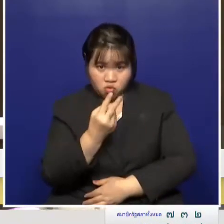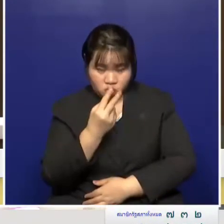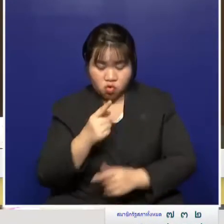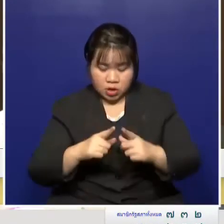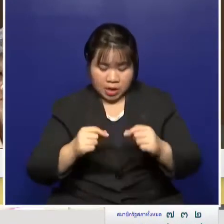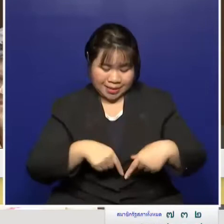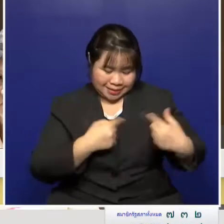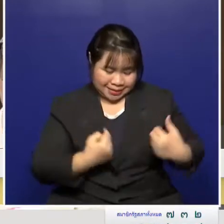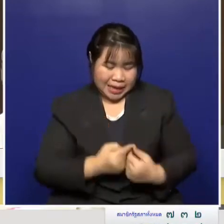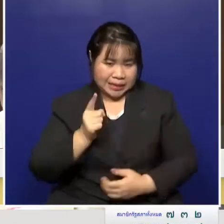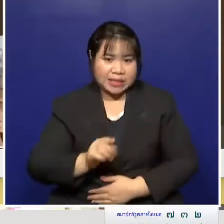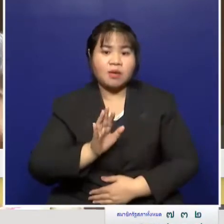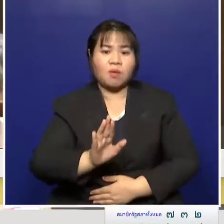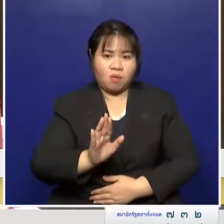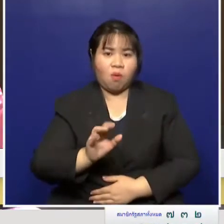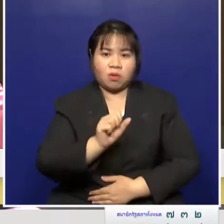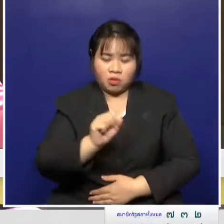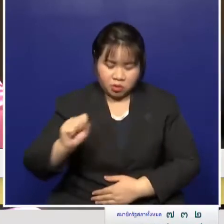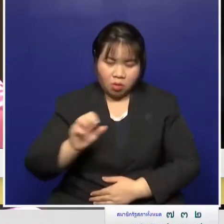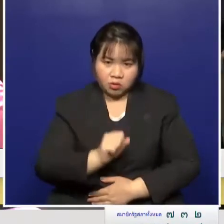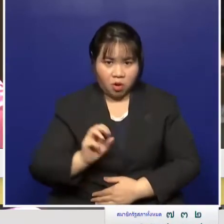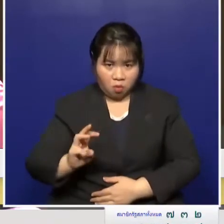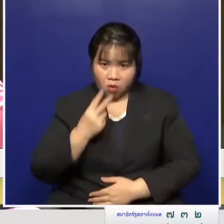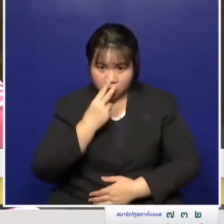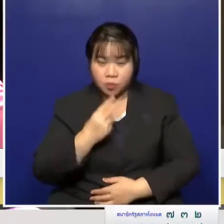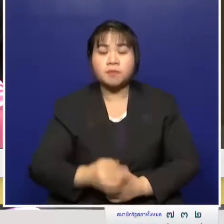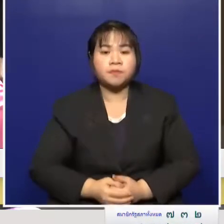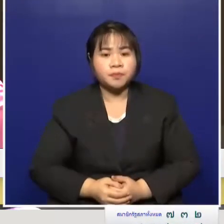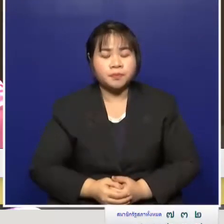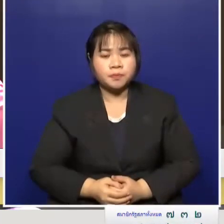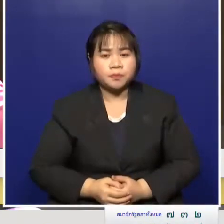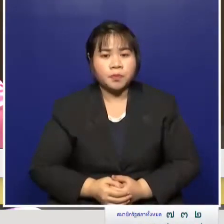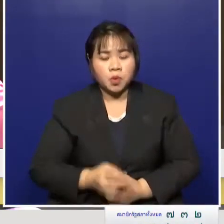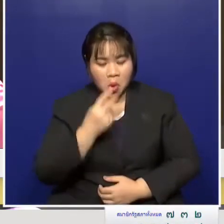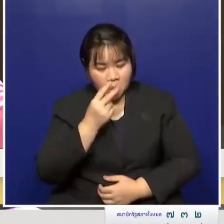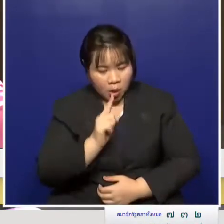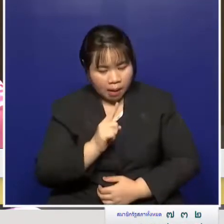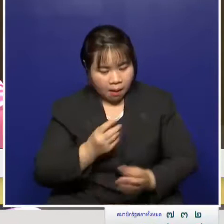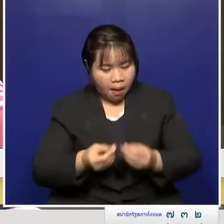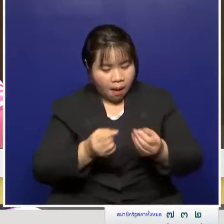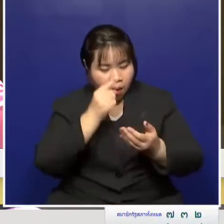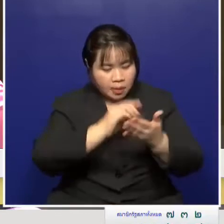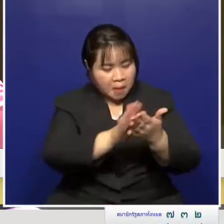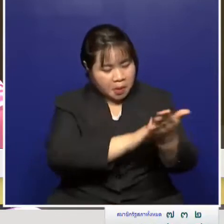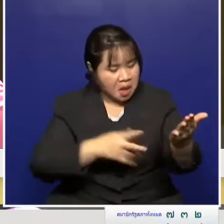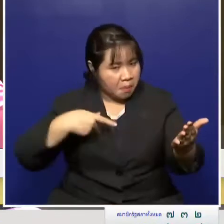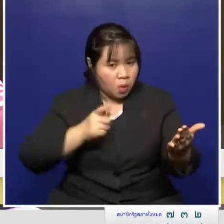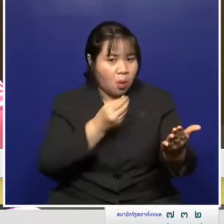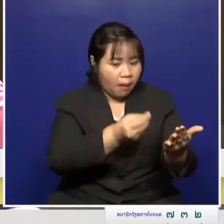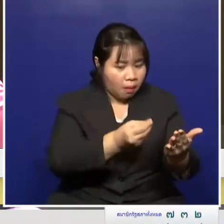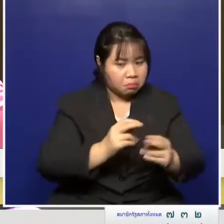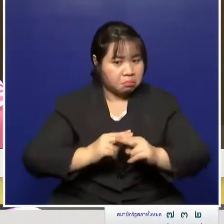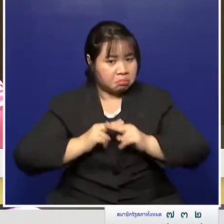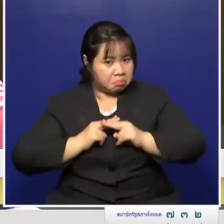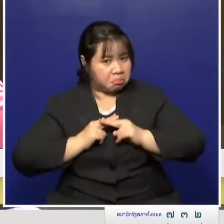ใจของสมาชิกรัฐสภาว่าจะรักษาผลประโยชน์ส่วนรวมหรือรักษาผลประโย